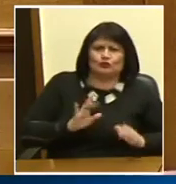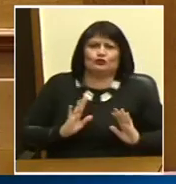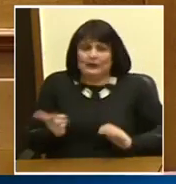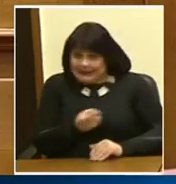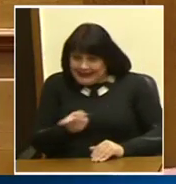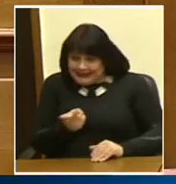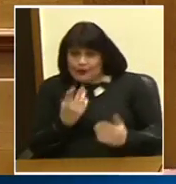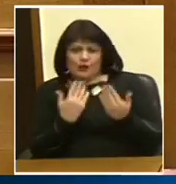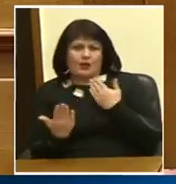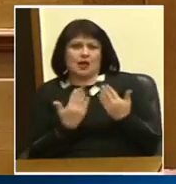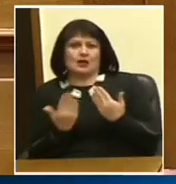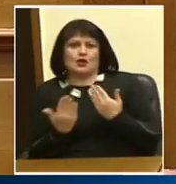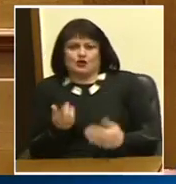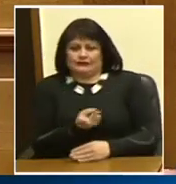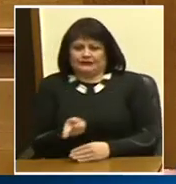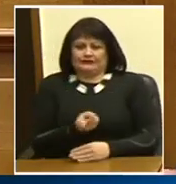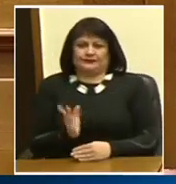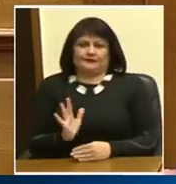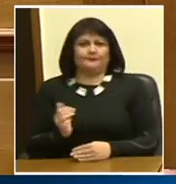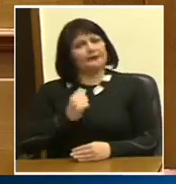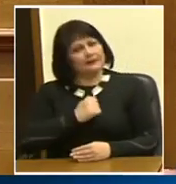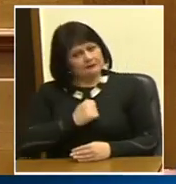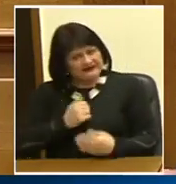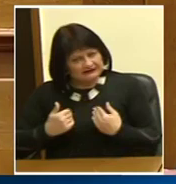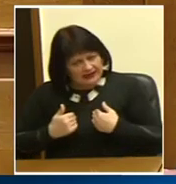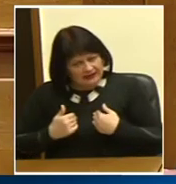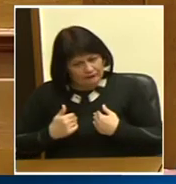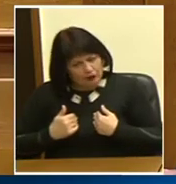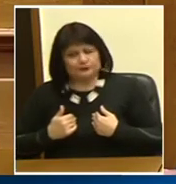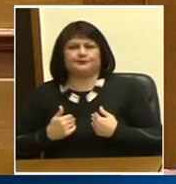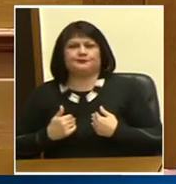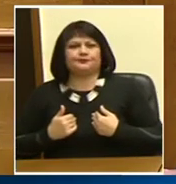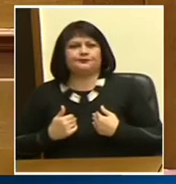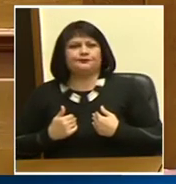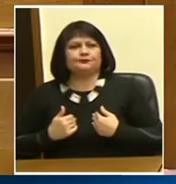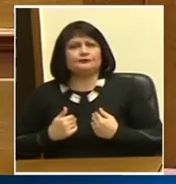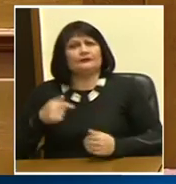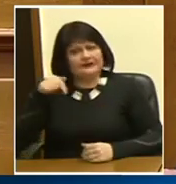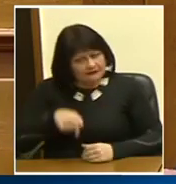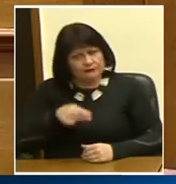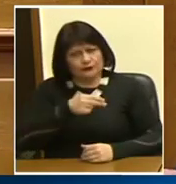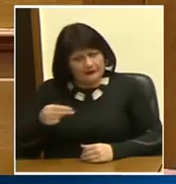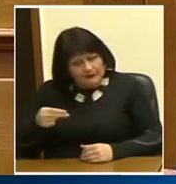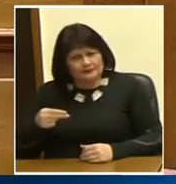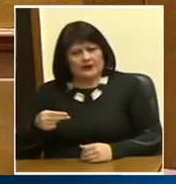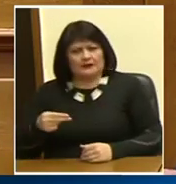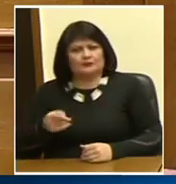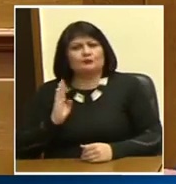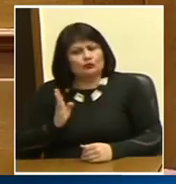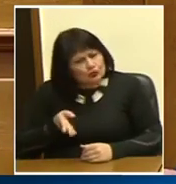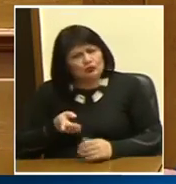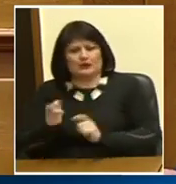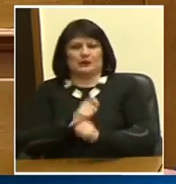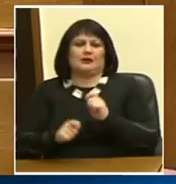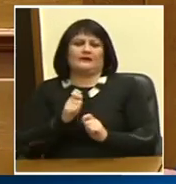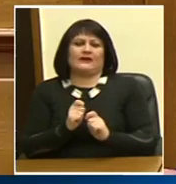κατανόηση. Και έχω την εκτίμηση ότι και σε αυτό το σημείο μπορούν να διαμορφωθούν